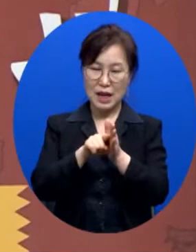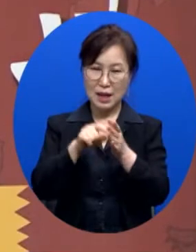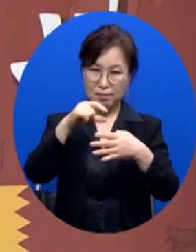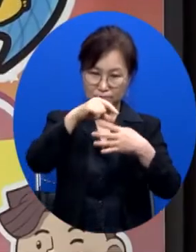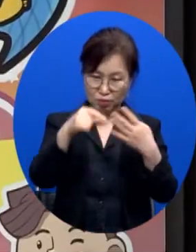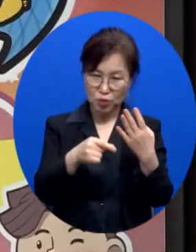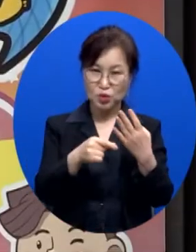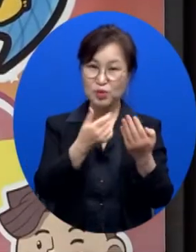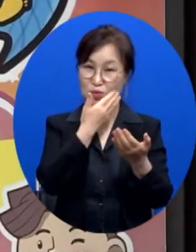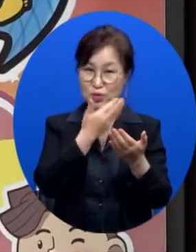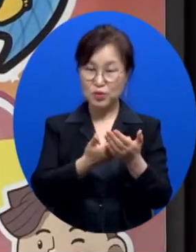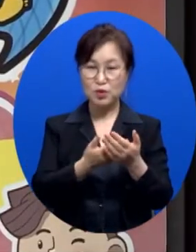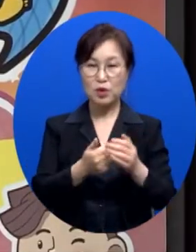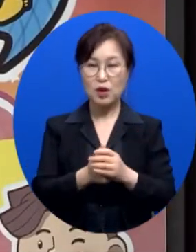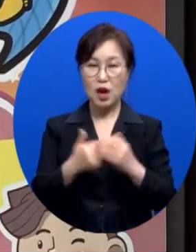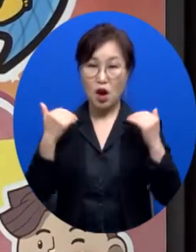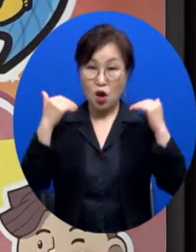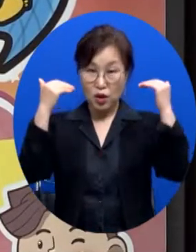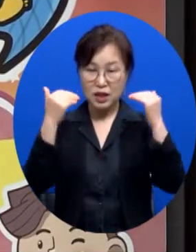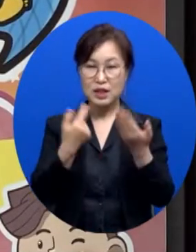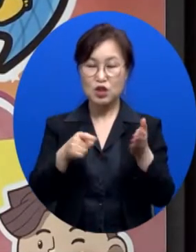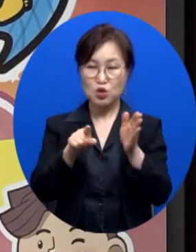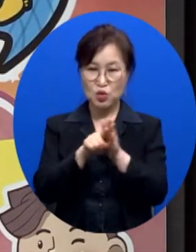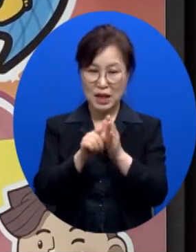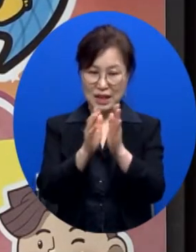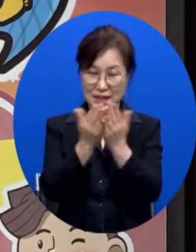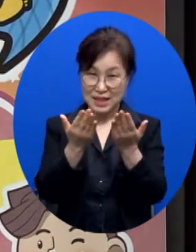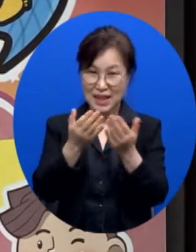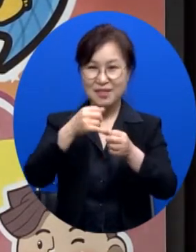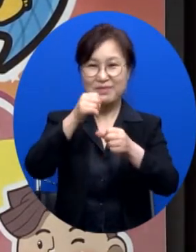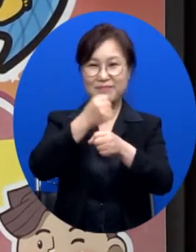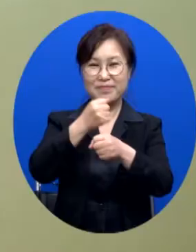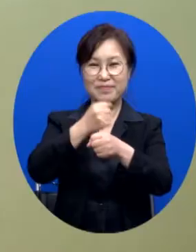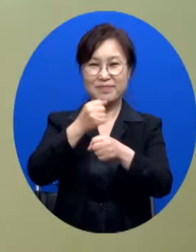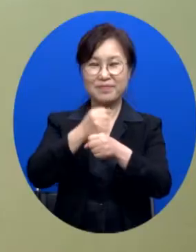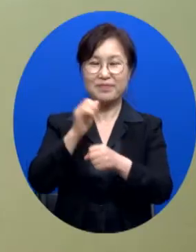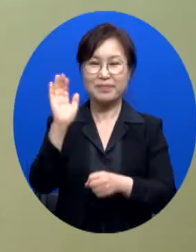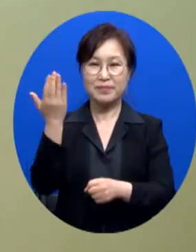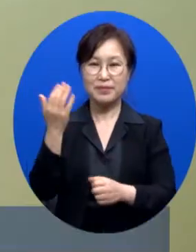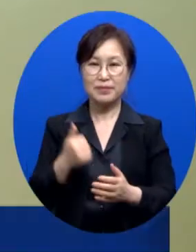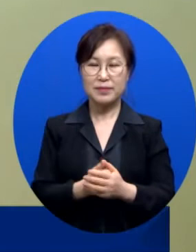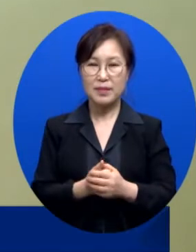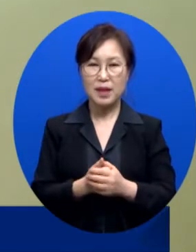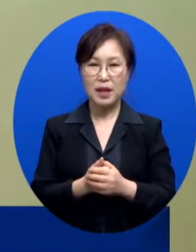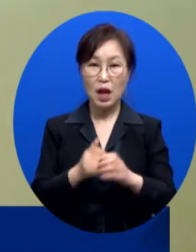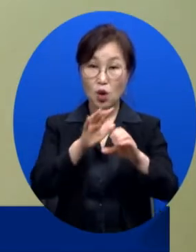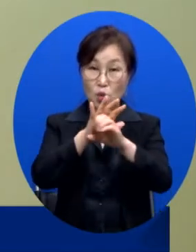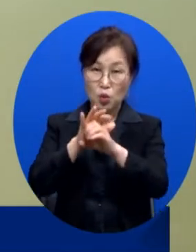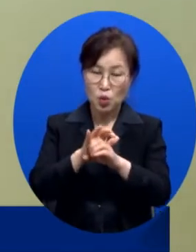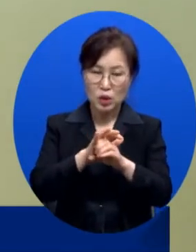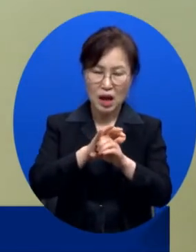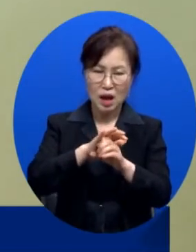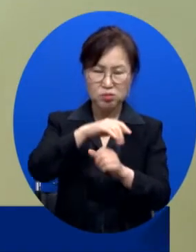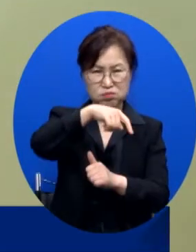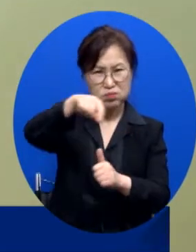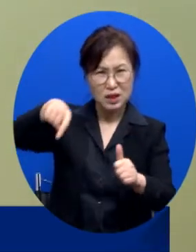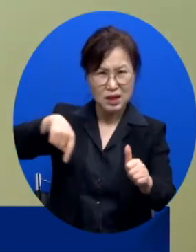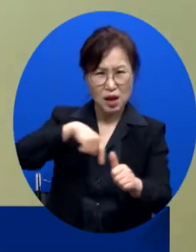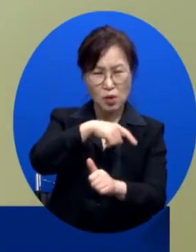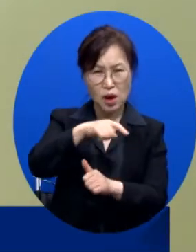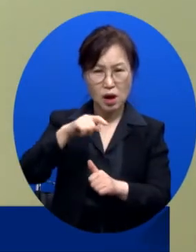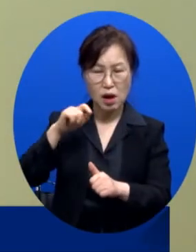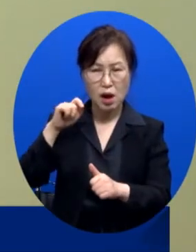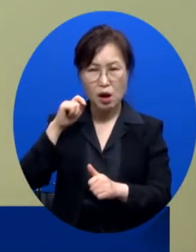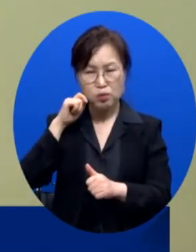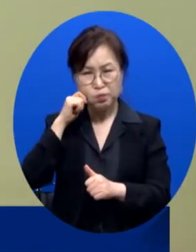힘썼습니다. 어른을 위한 성경학교 교재가 탄생한 배경입니다. 특히 코로나 상황이 되면서 부모들이